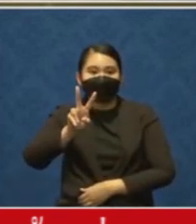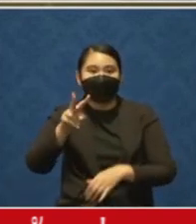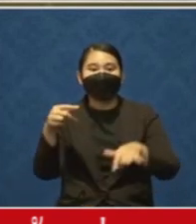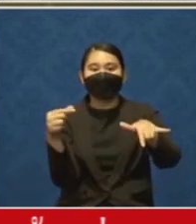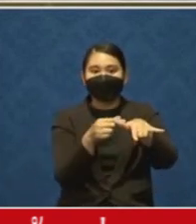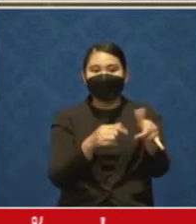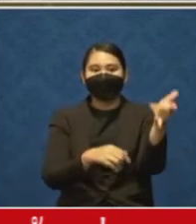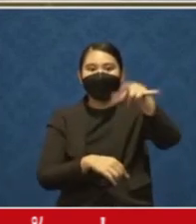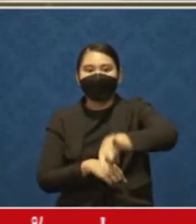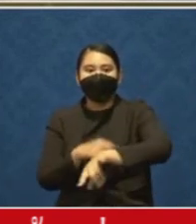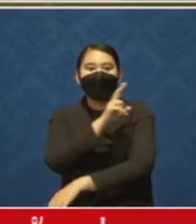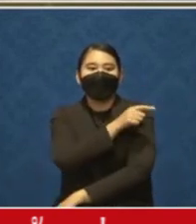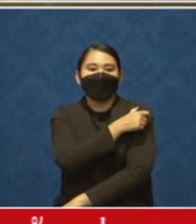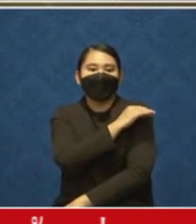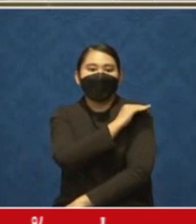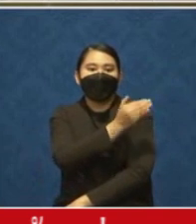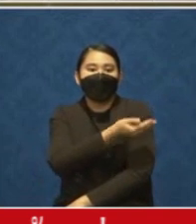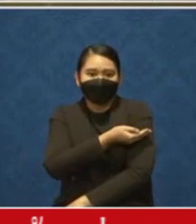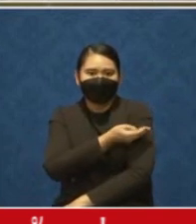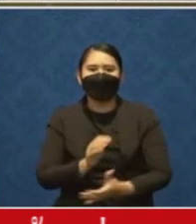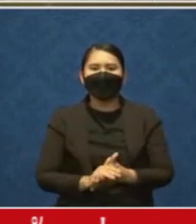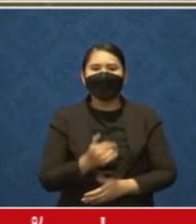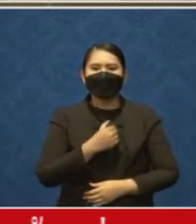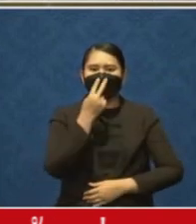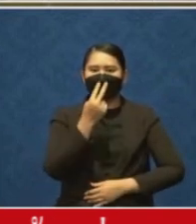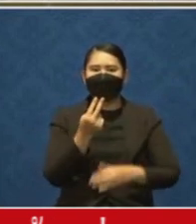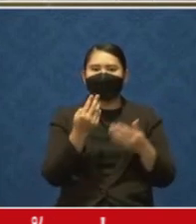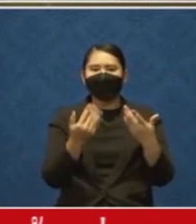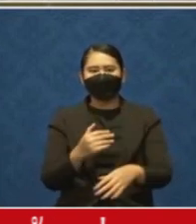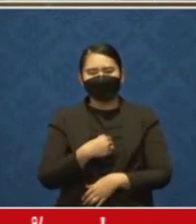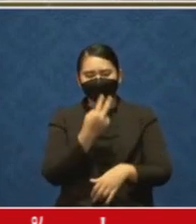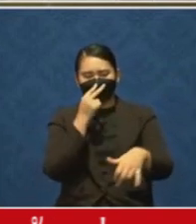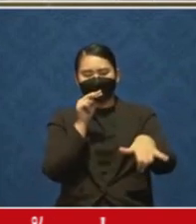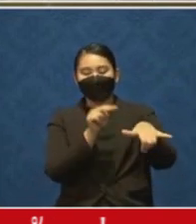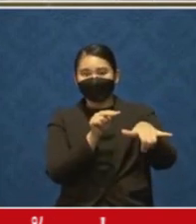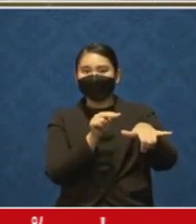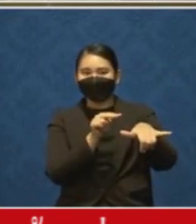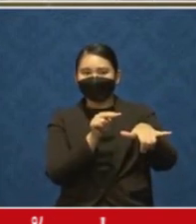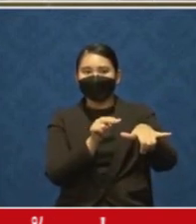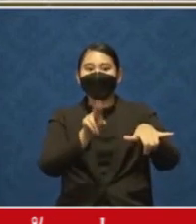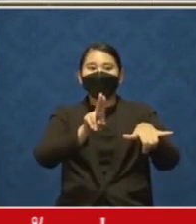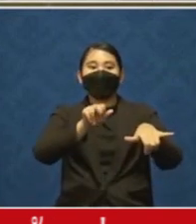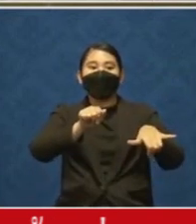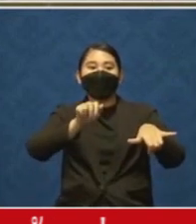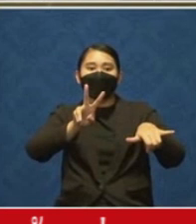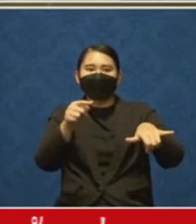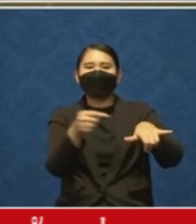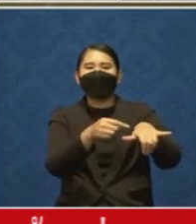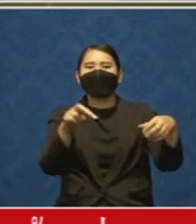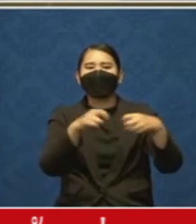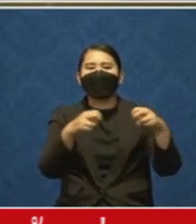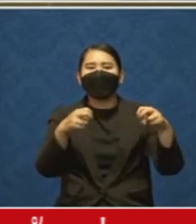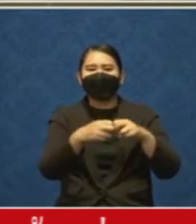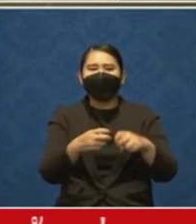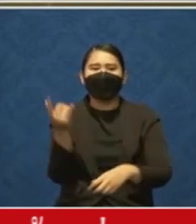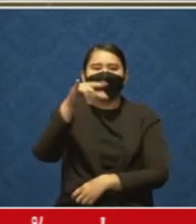the Philippines แสดงให้เห็นถึงประสิทธิภาพนะครับของ UAV ยี่ห้อนี้ว่ามีปัญหาใน